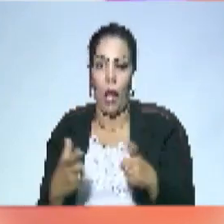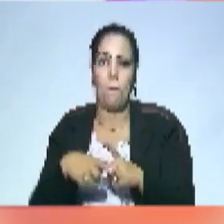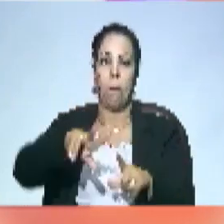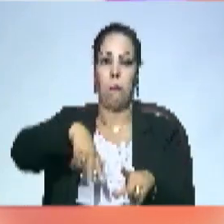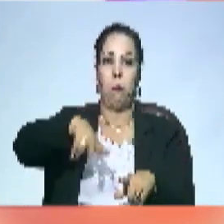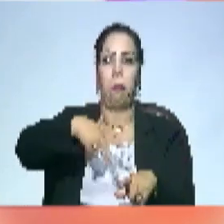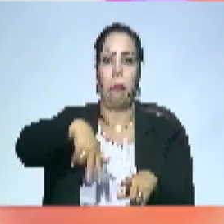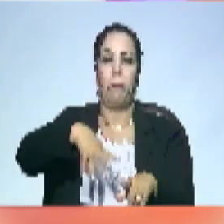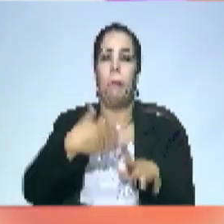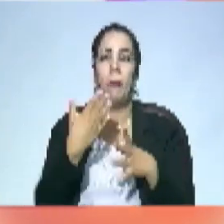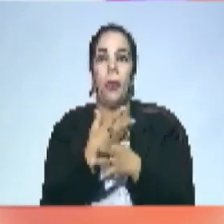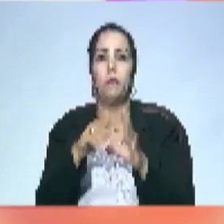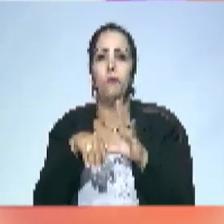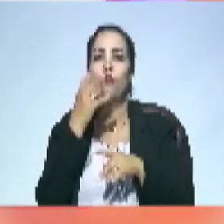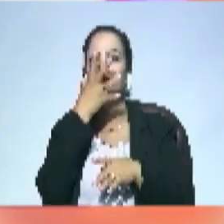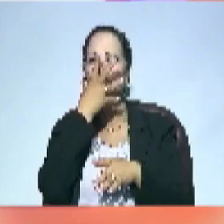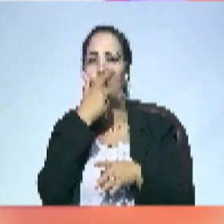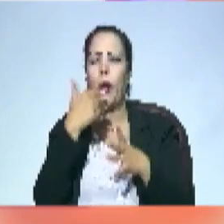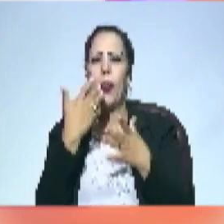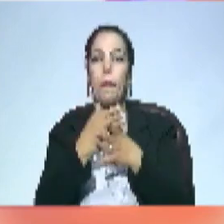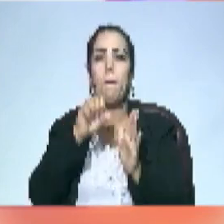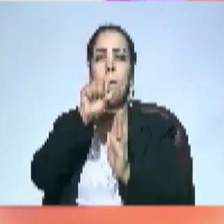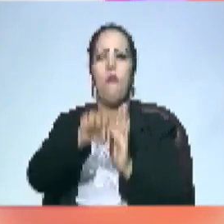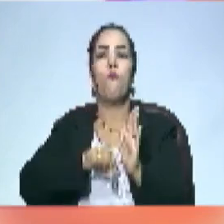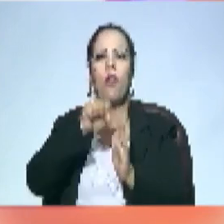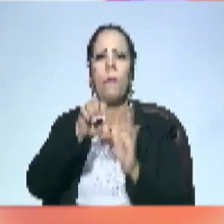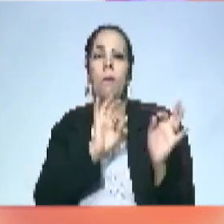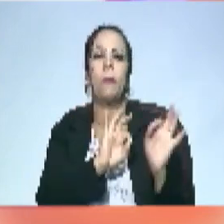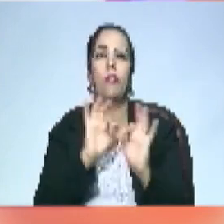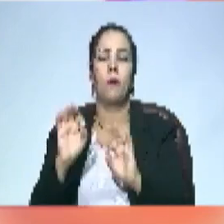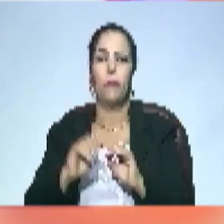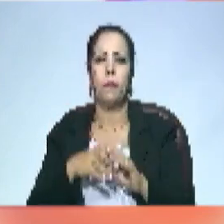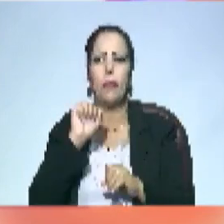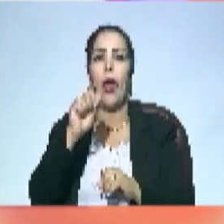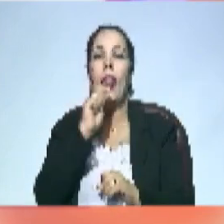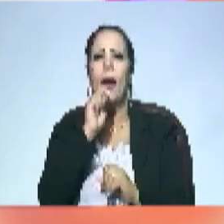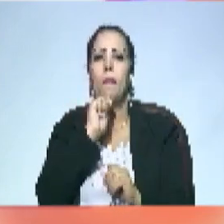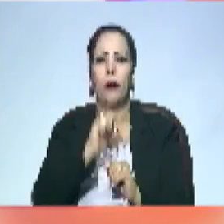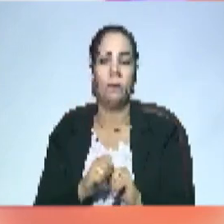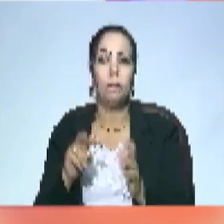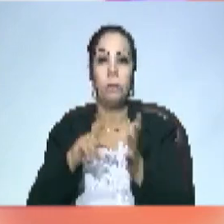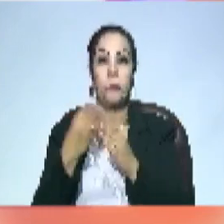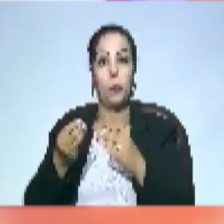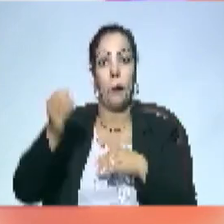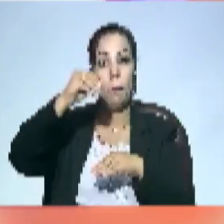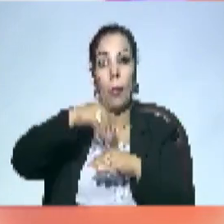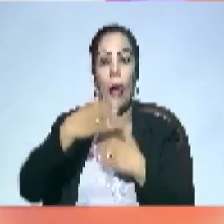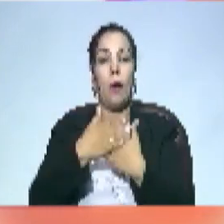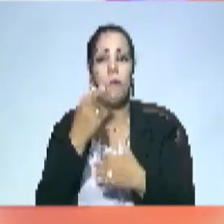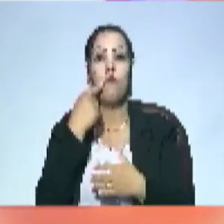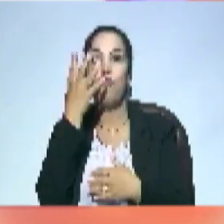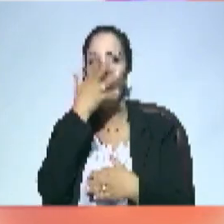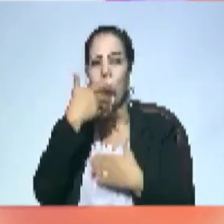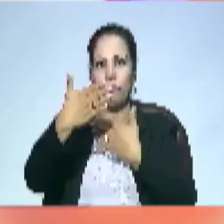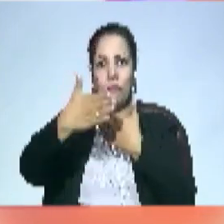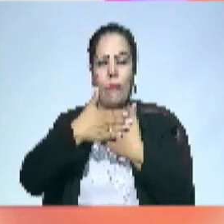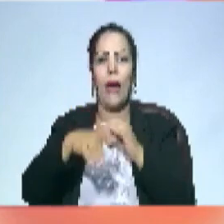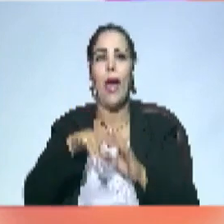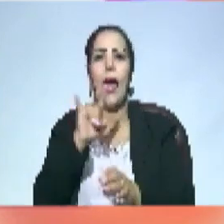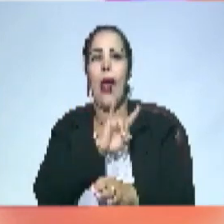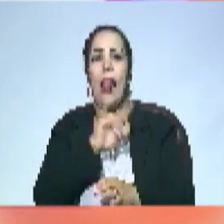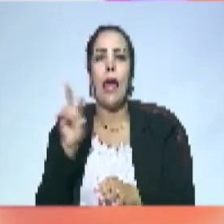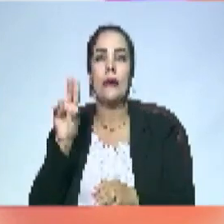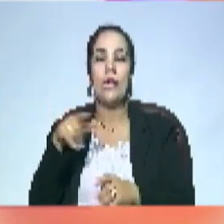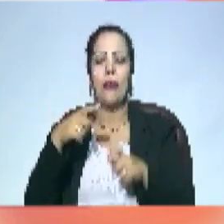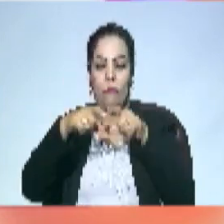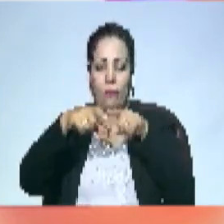وبتعجنه وبتخرجه، ليها وشوش زي وشوش المفرمة بتاعت اللحمة، بتتركب وشوش اللازانيا وشوش